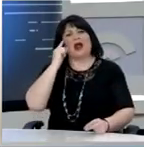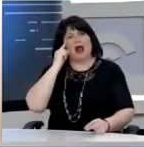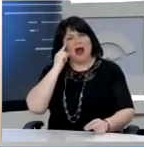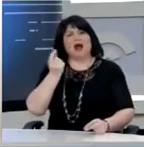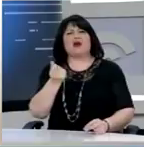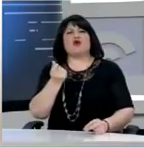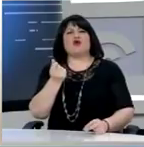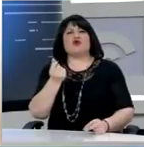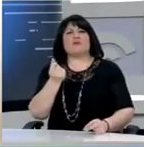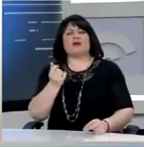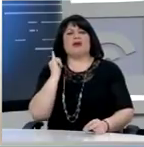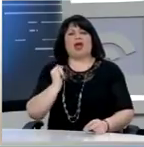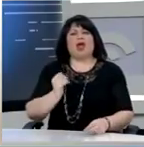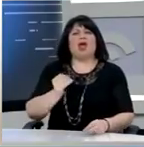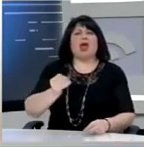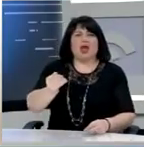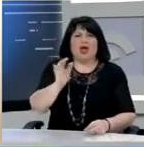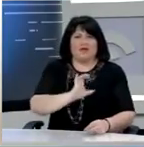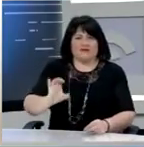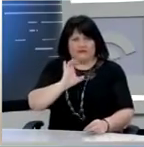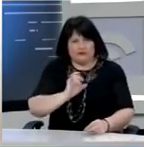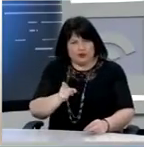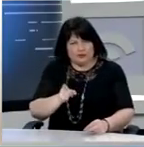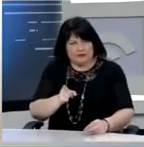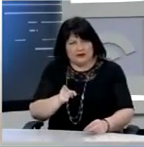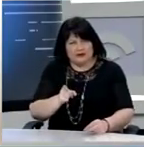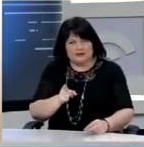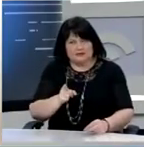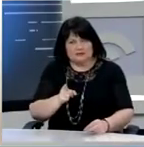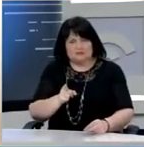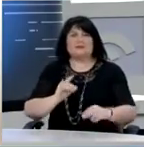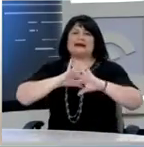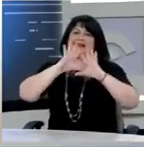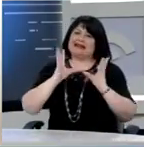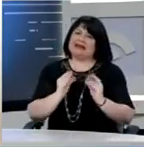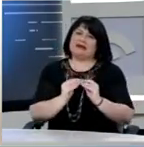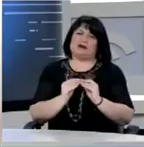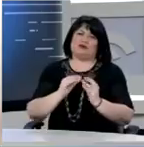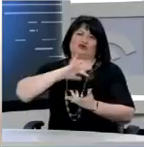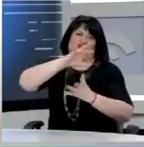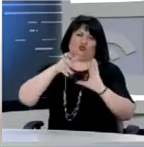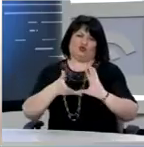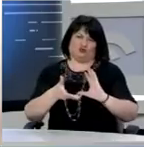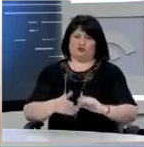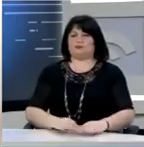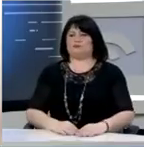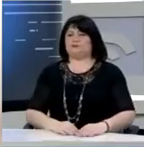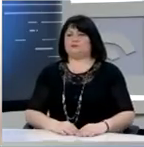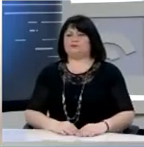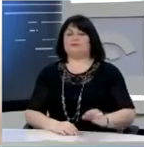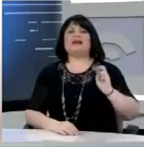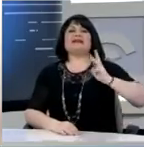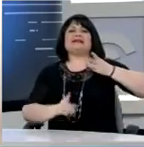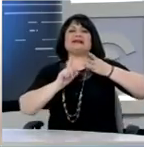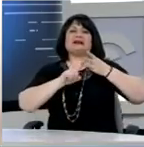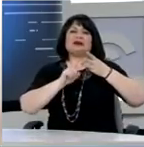οικονομική επιβράδυση που πρατείται στην Ευρώπη και γενικότερα στον κόσμο. Τρίτο, τα μέτρα αυτά